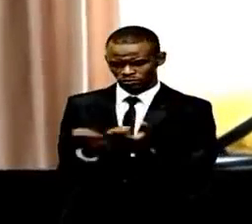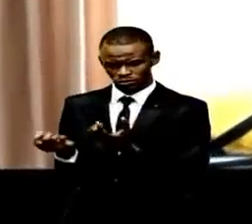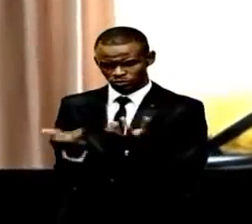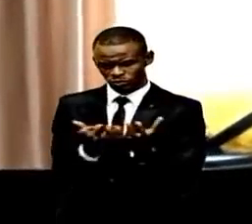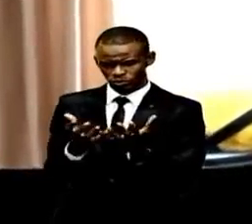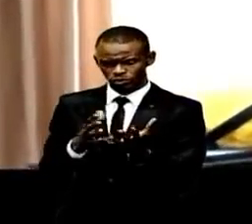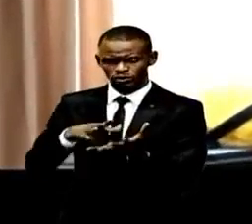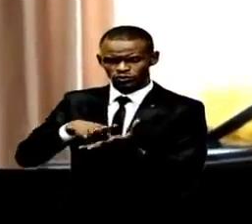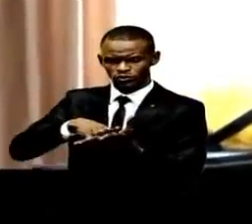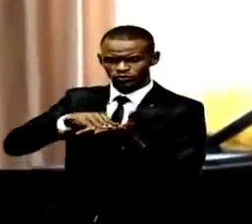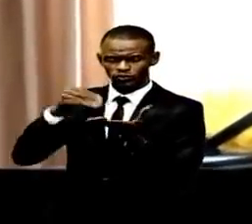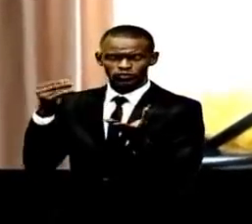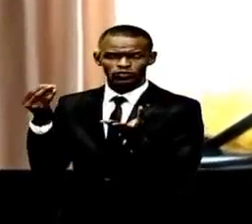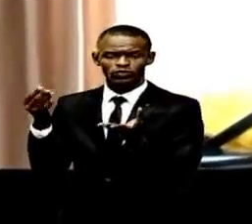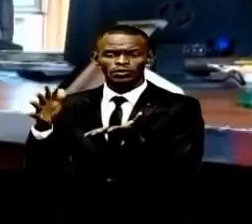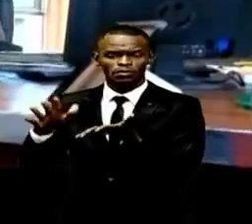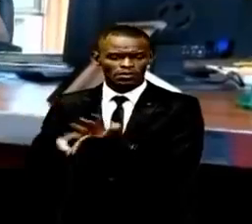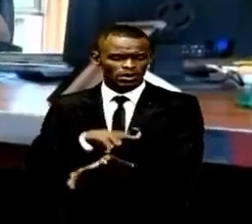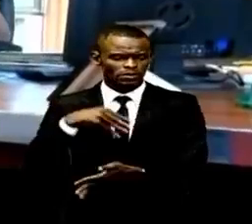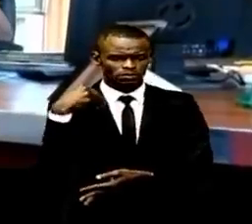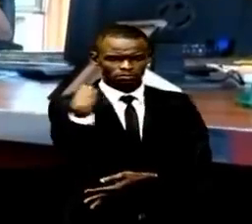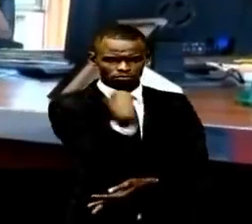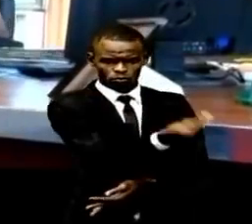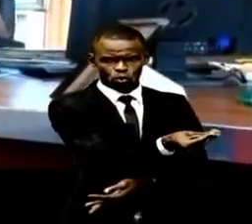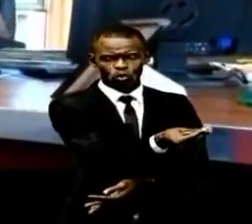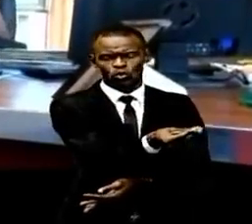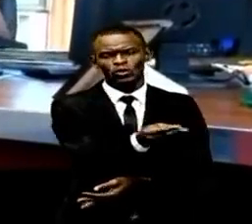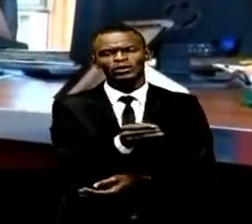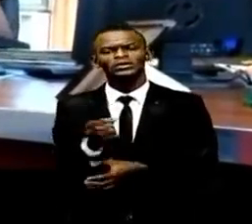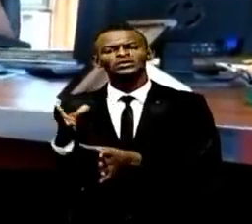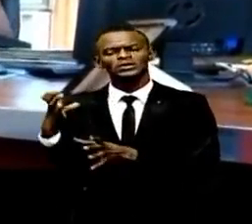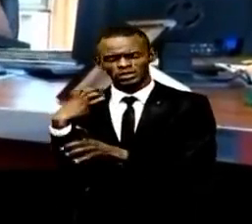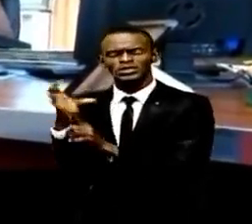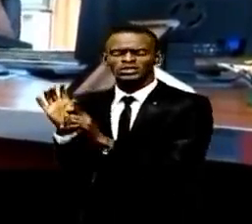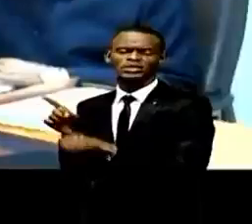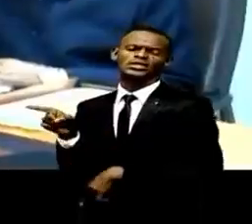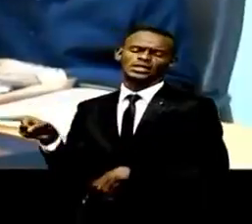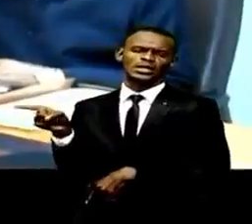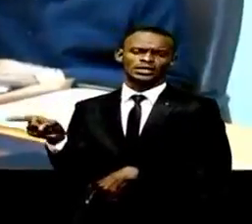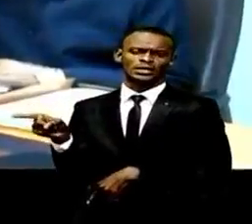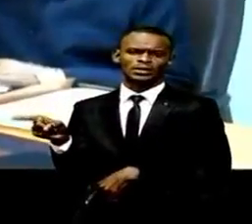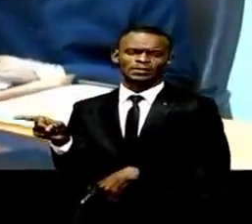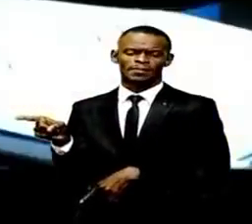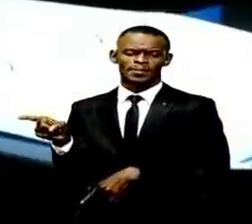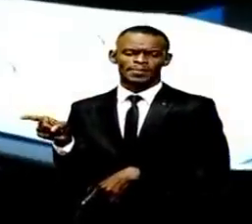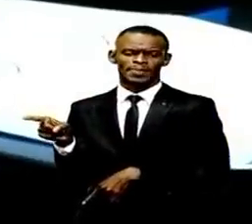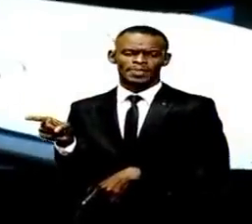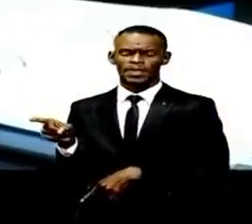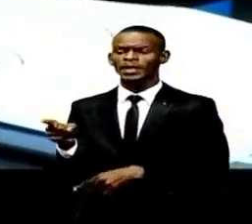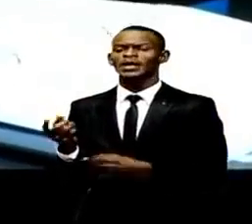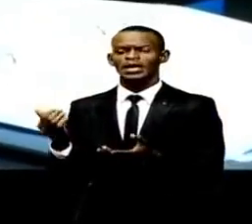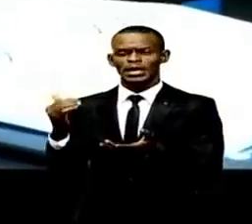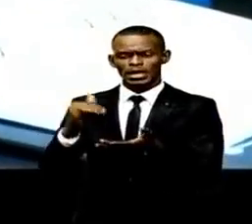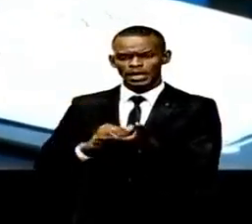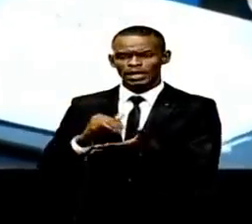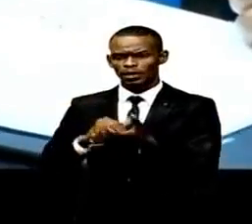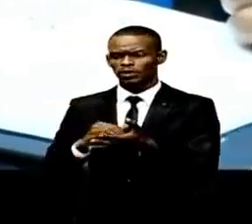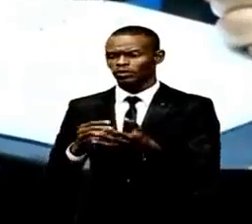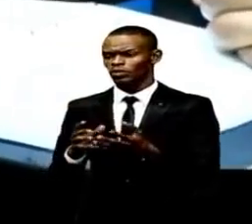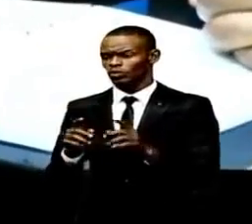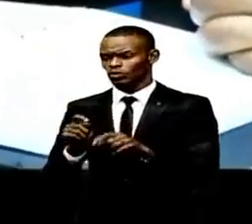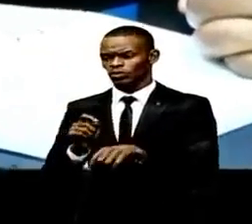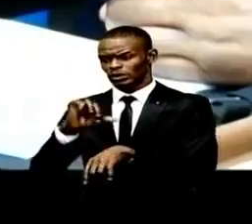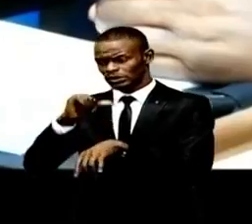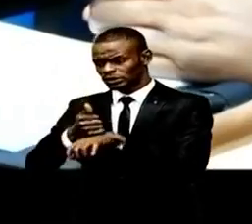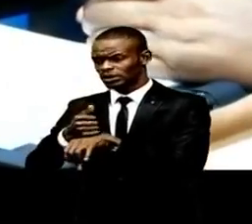niveaux d'accès spécifiques par les assujettis et tous les niveaux de pouvoir. Déployer des sites et aménager des bureaux dans